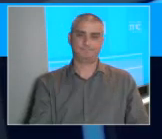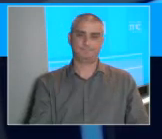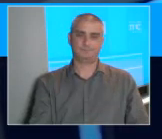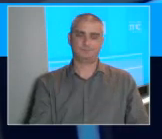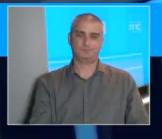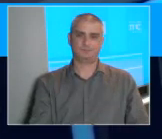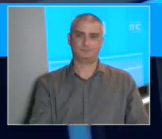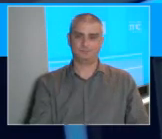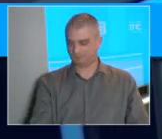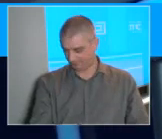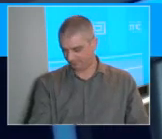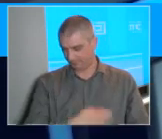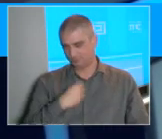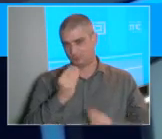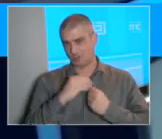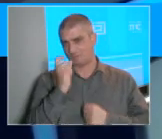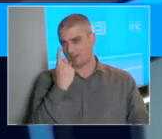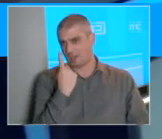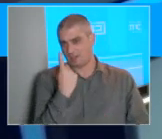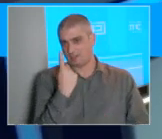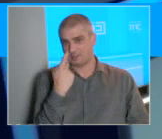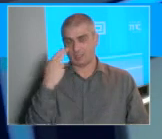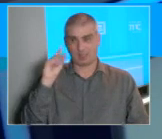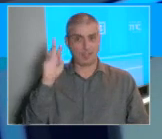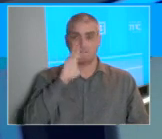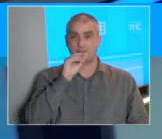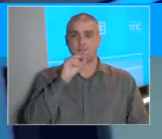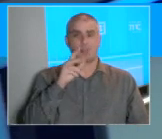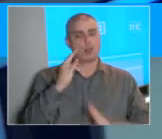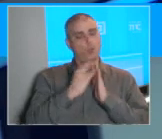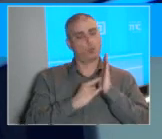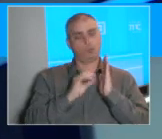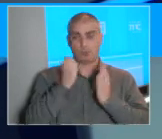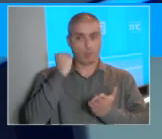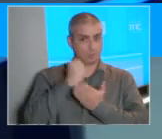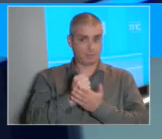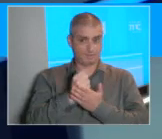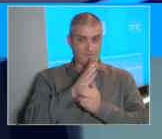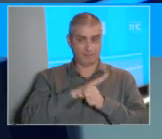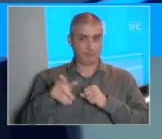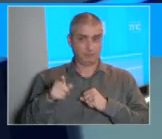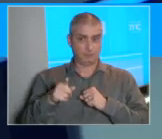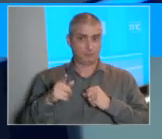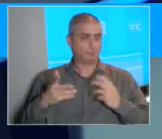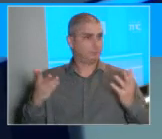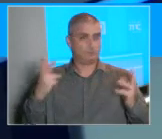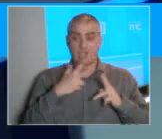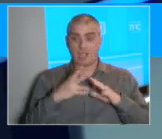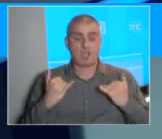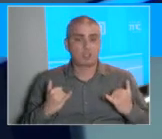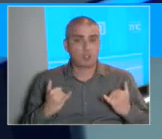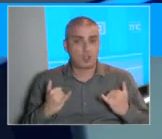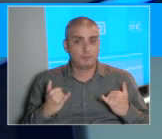מילה אחת שלך? כן, רק מילה אחת, שהדר מדבר על החוקיות של ההתקפה ושל החיסול. רק